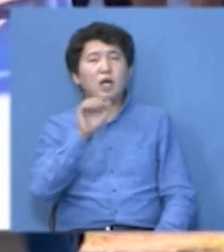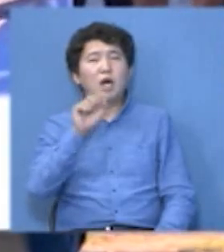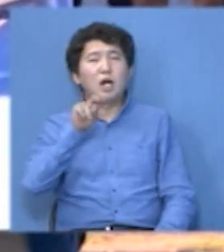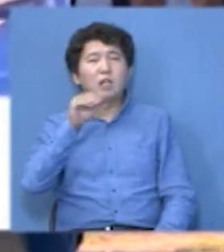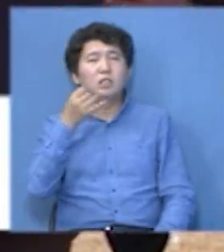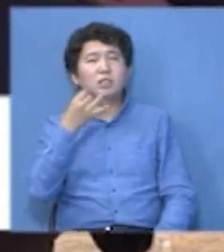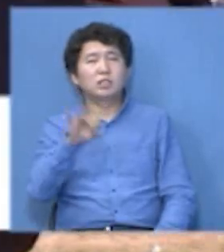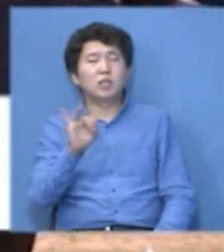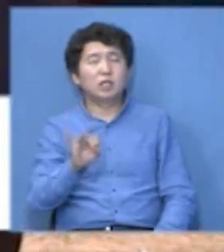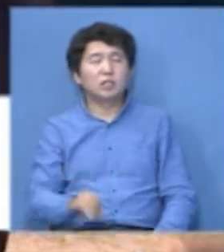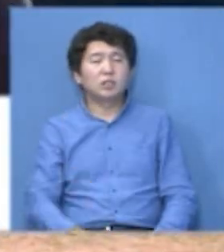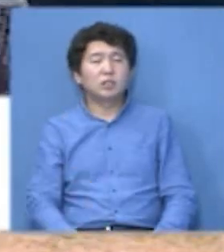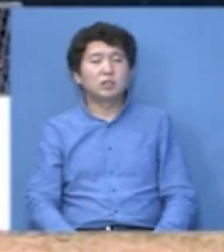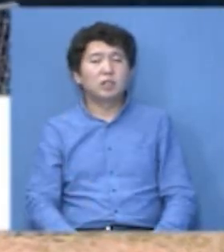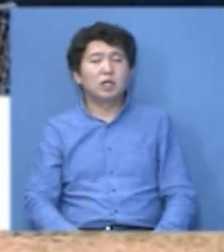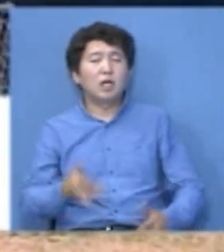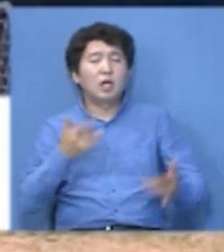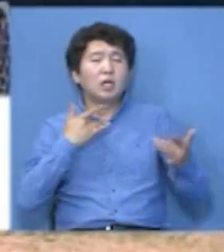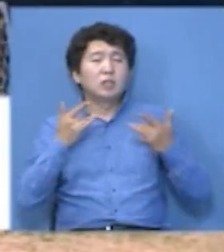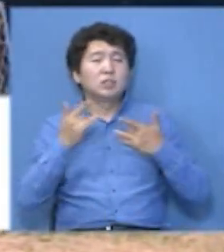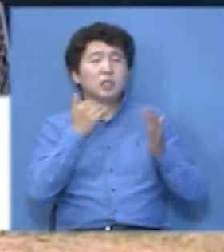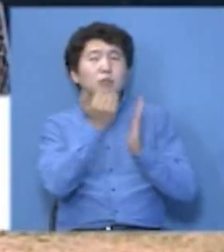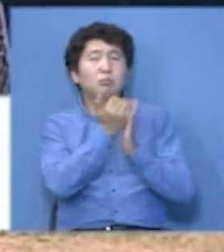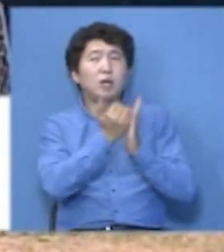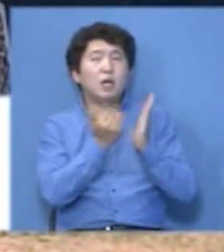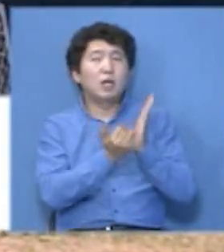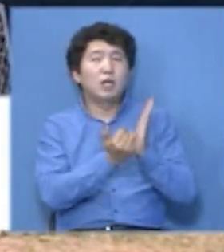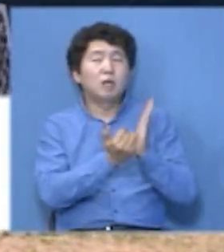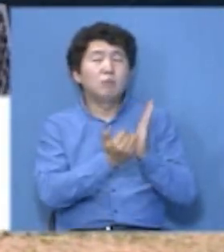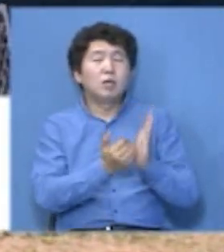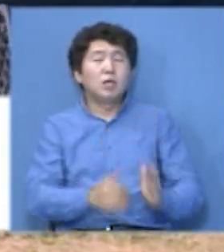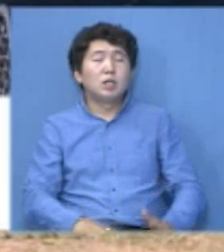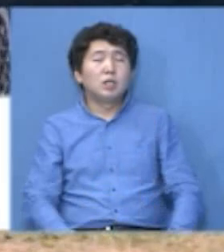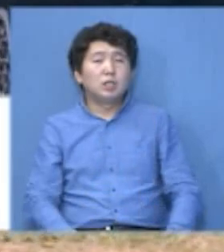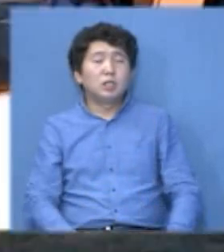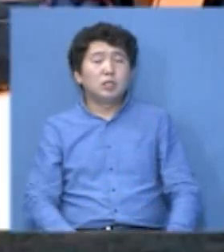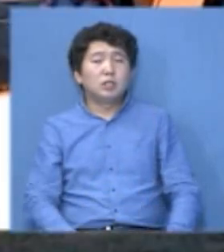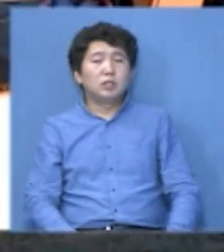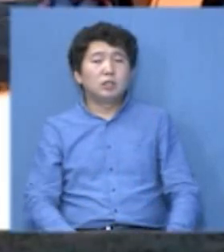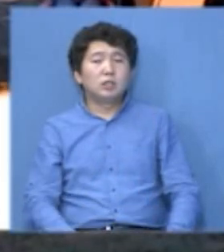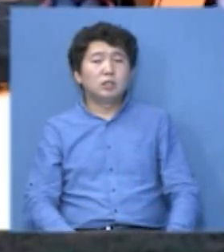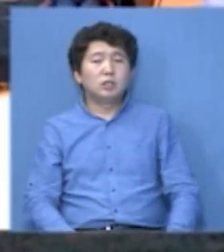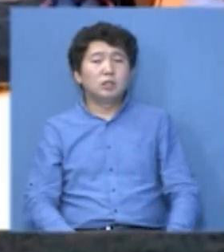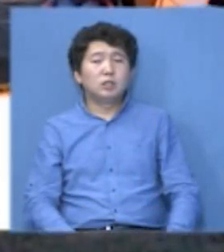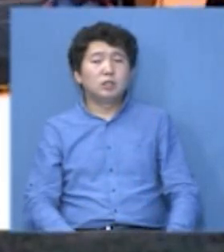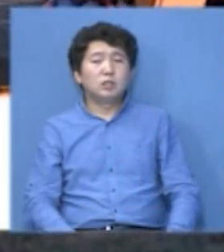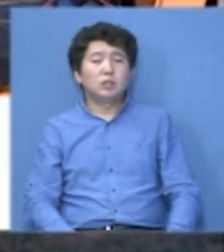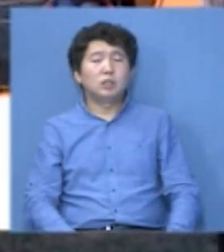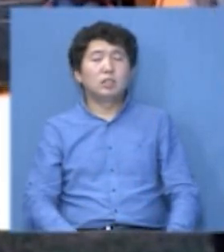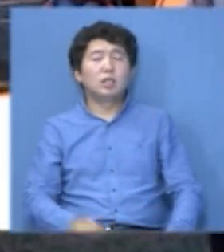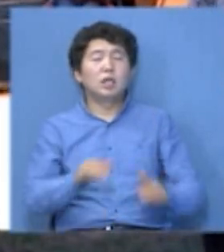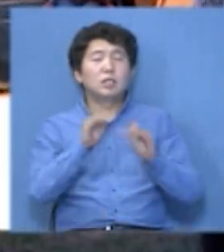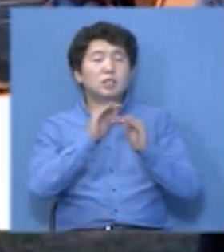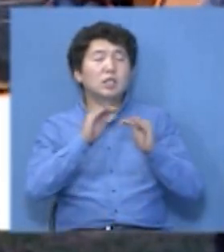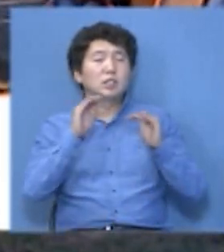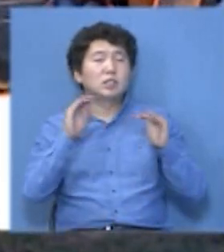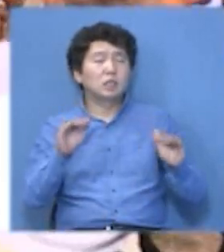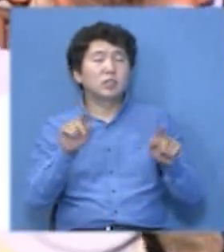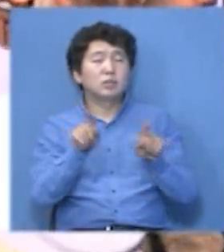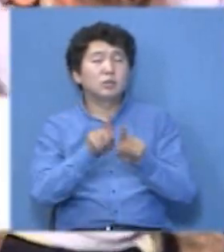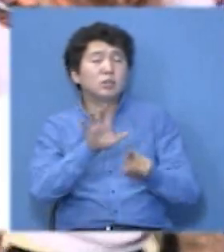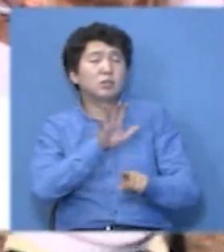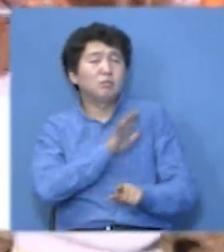поселка продолжился концертной программой на центральной площади. Организаторы не забыли и маленьких жителей Белоусовки. Для них была